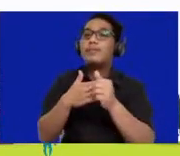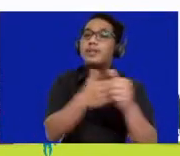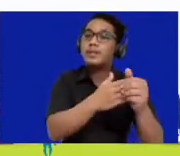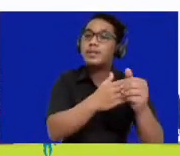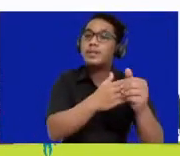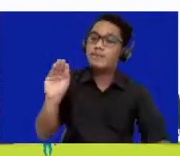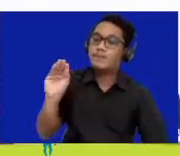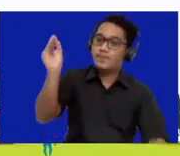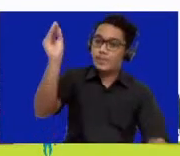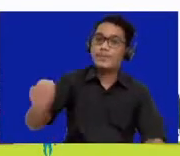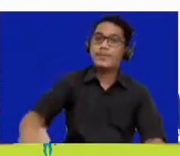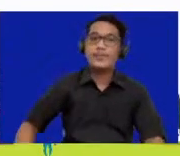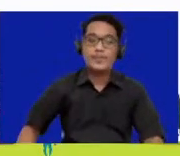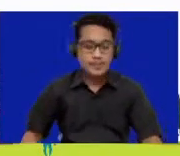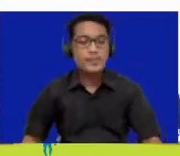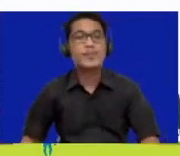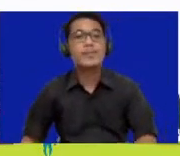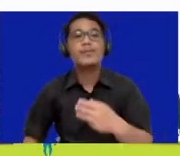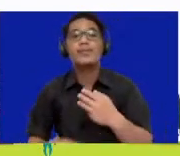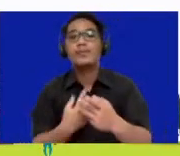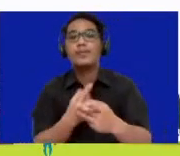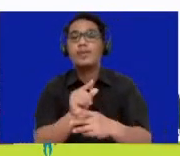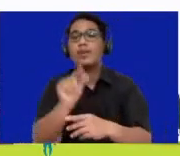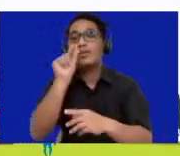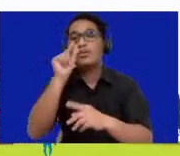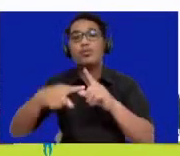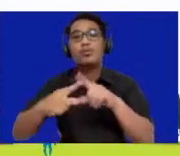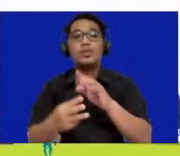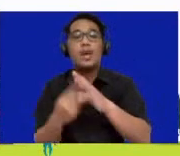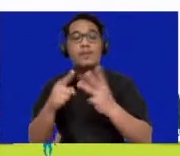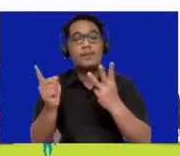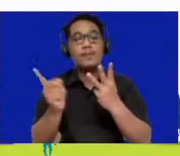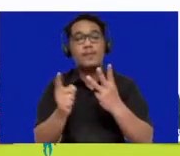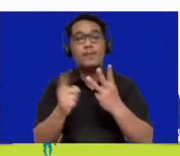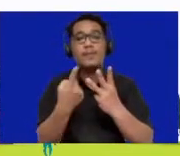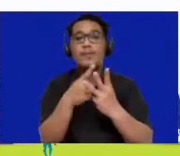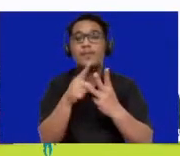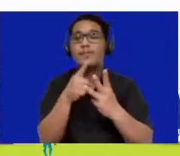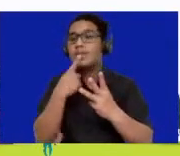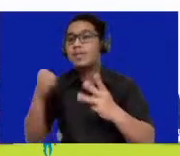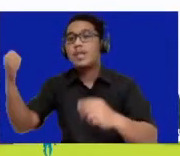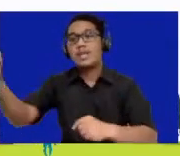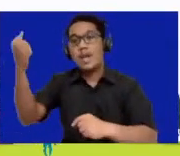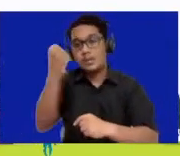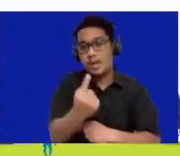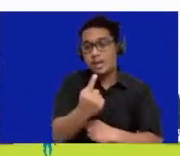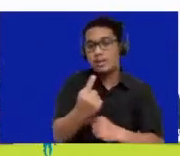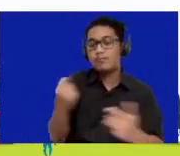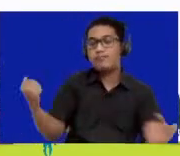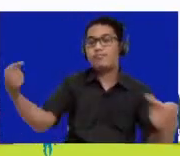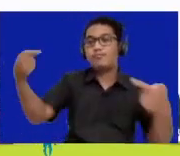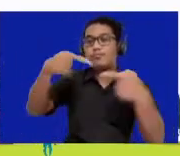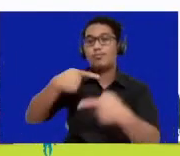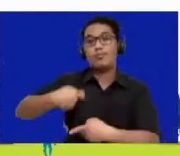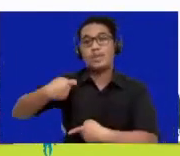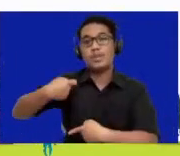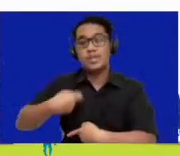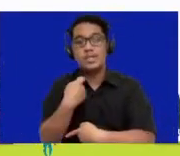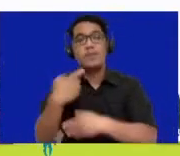di lapangan. Utama hadir itu sebagai tangan menteri yang bisa bertanggung jawab di wilayah apabila terjadi